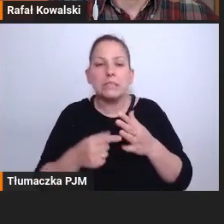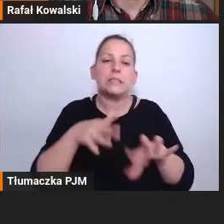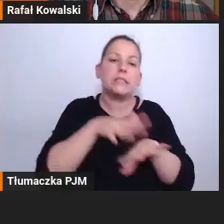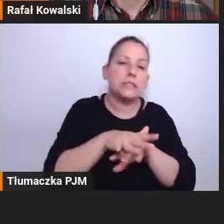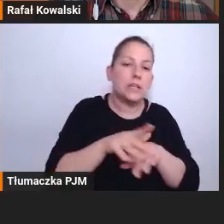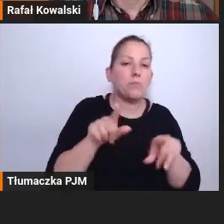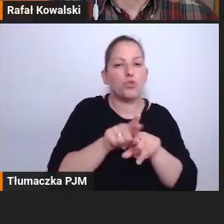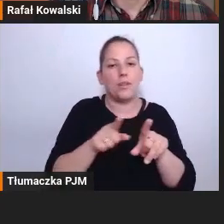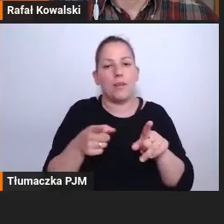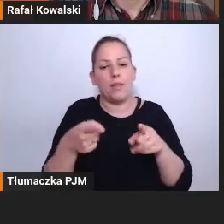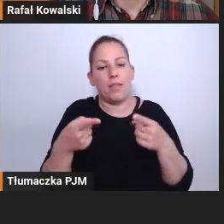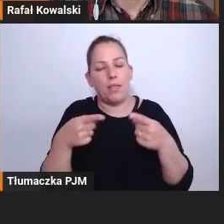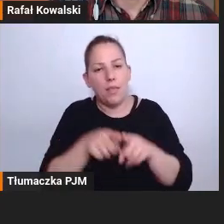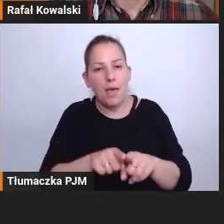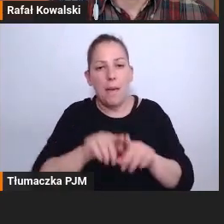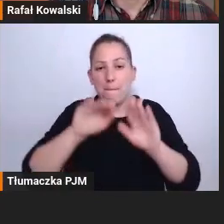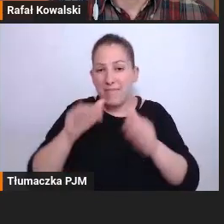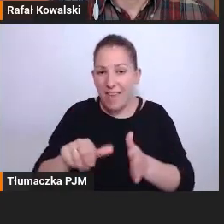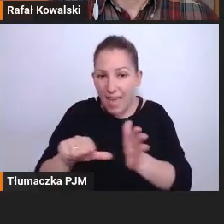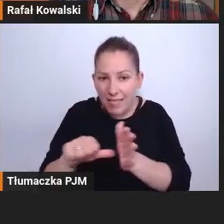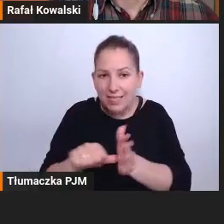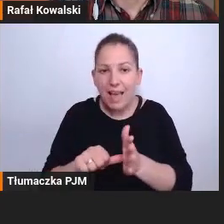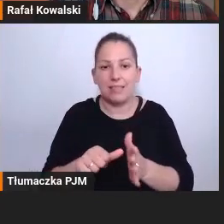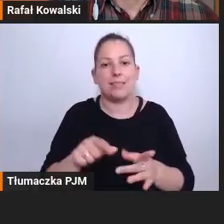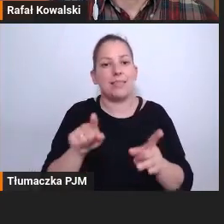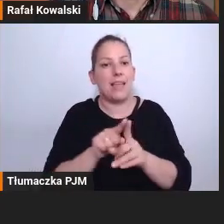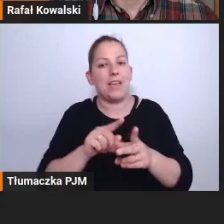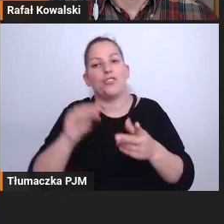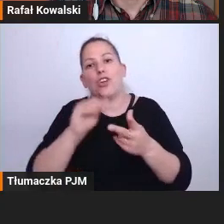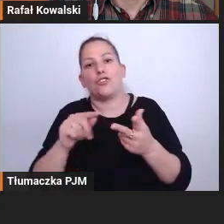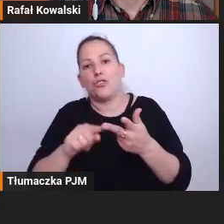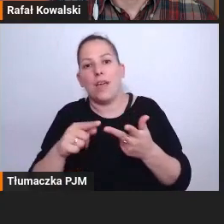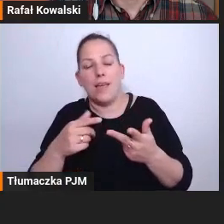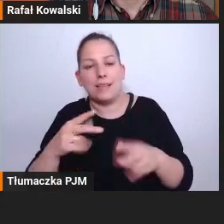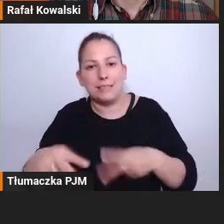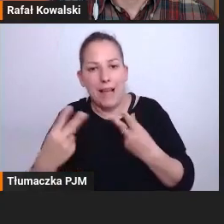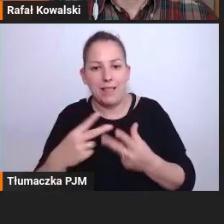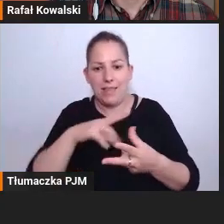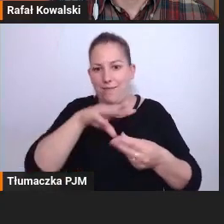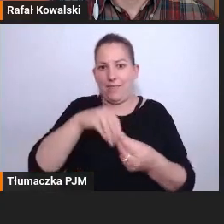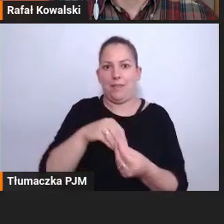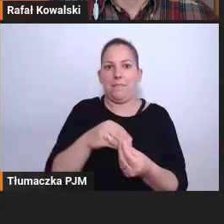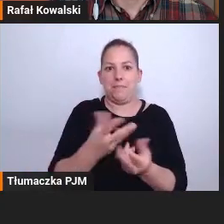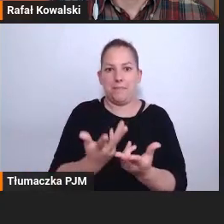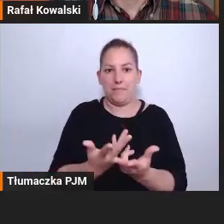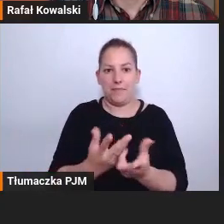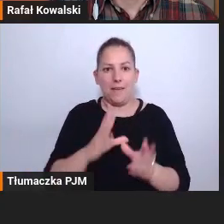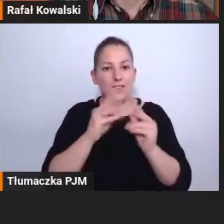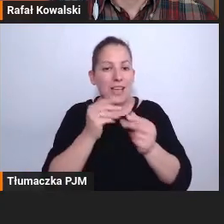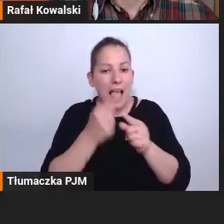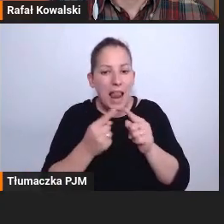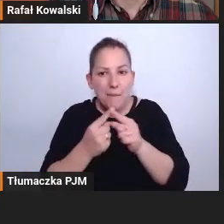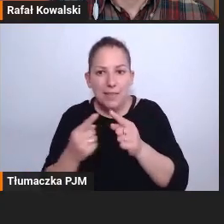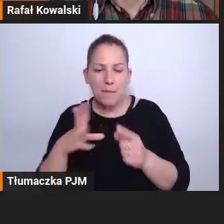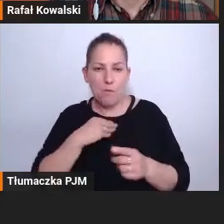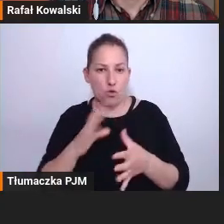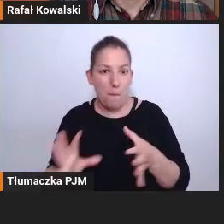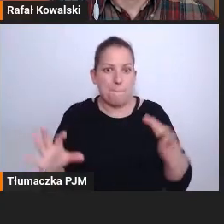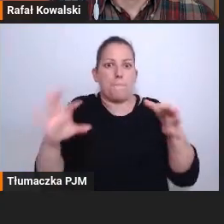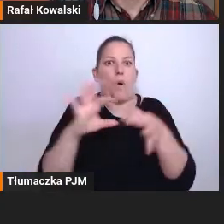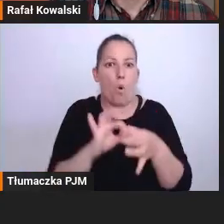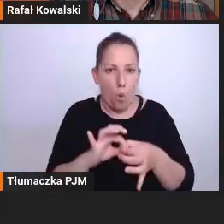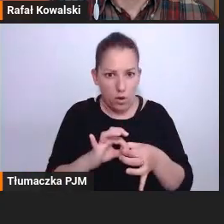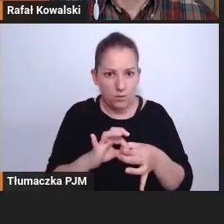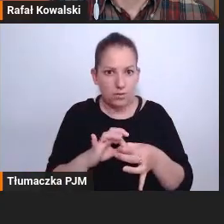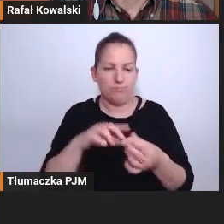jednocześnie na przykład chciałby obniżenia etatu i jednocześnie jeszcze korzystania z pracy zdalnej. Czyli on te wszystkie elementy tutaj sobie może połączyć